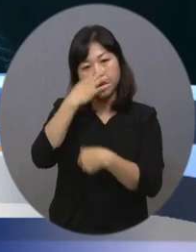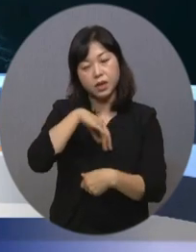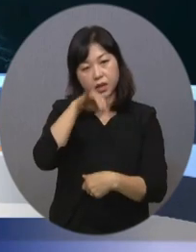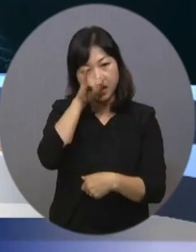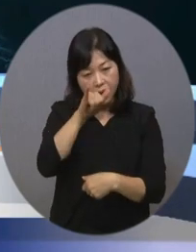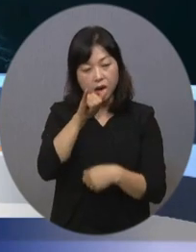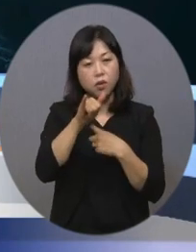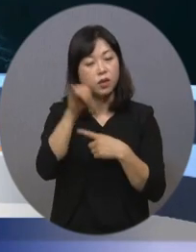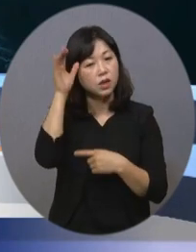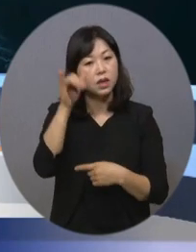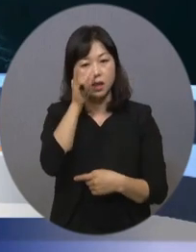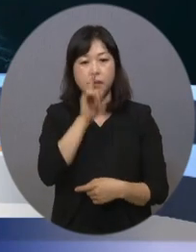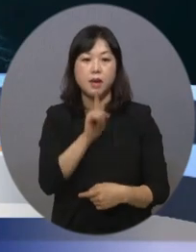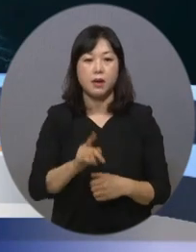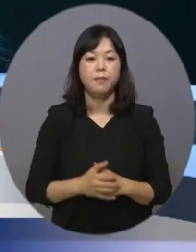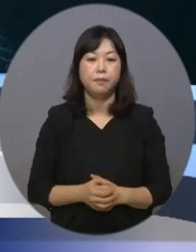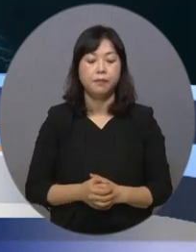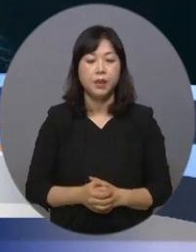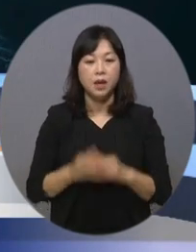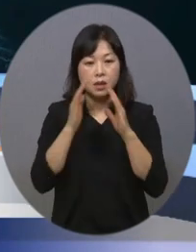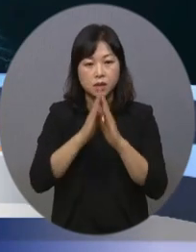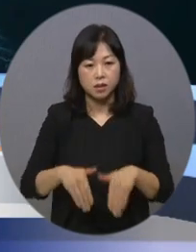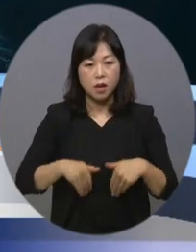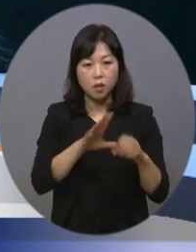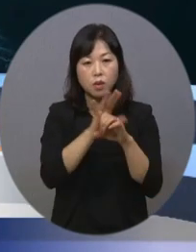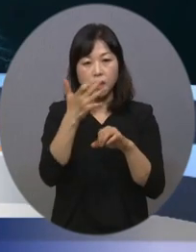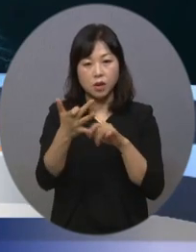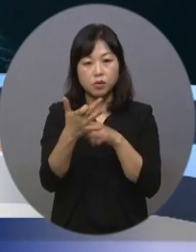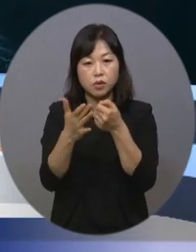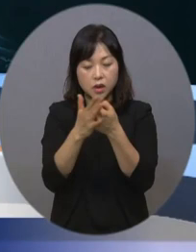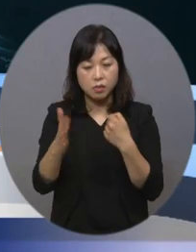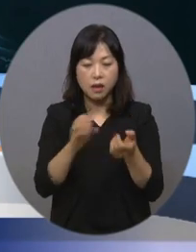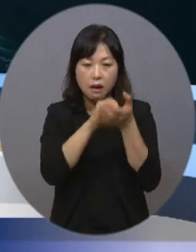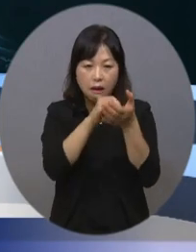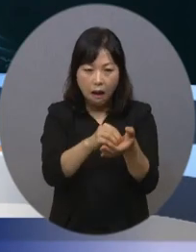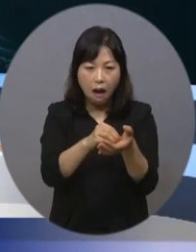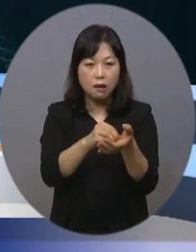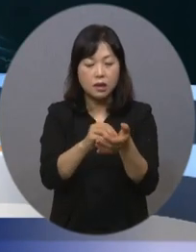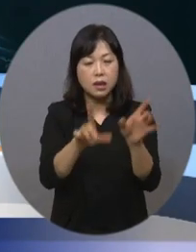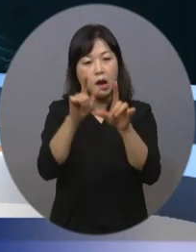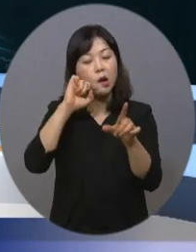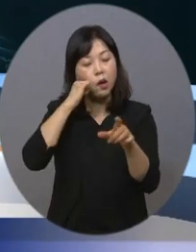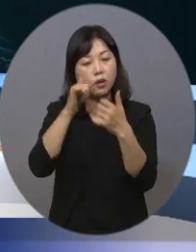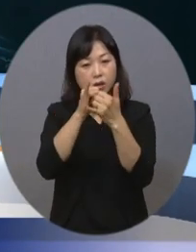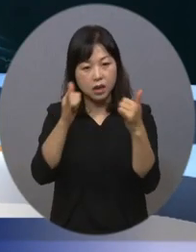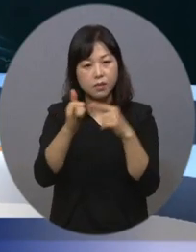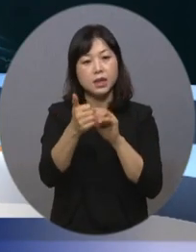전남에서 코로나19로 취업과 생활에 힘든 학생을 위한 장학금 전달식이 열렸습니다.